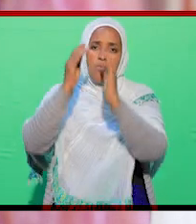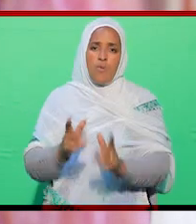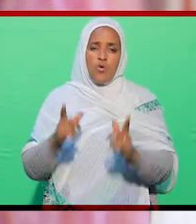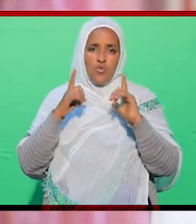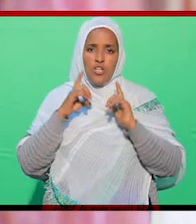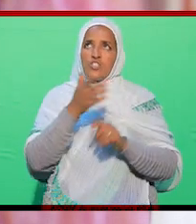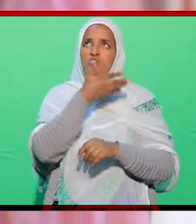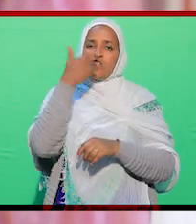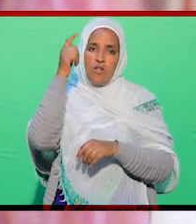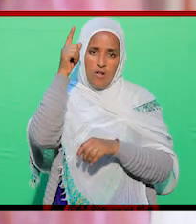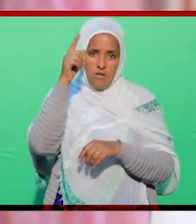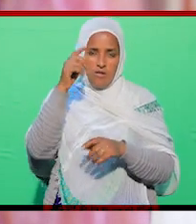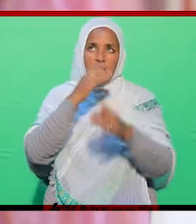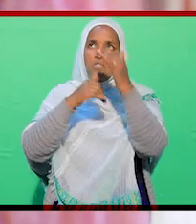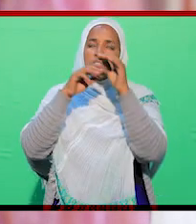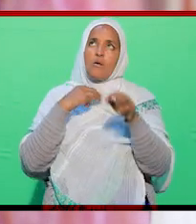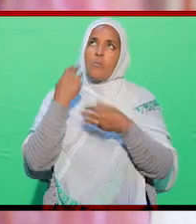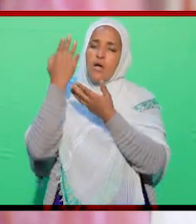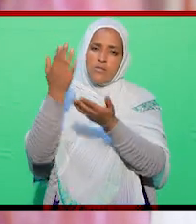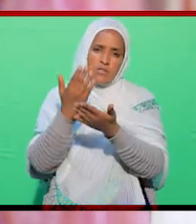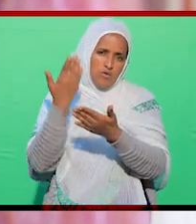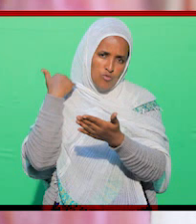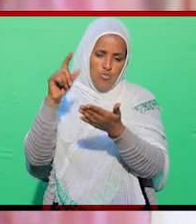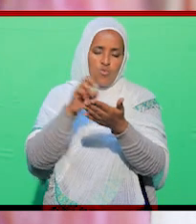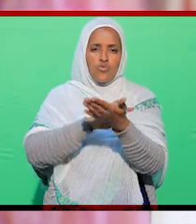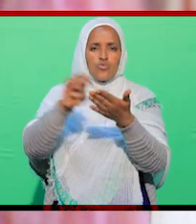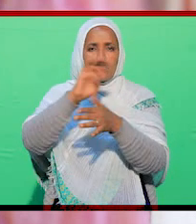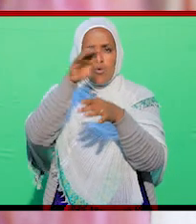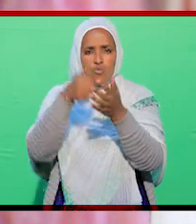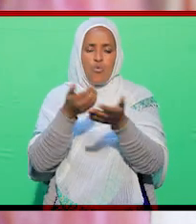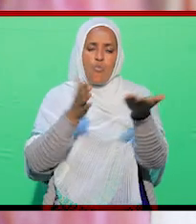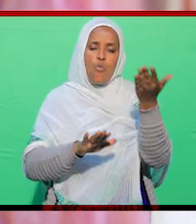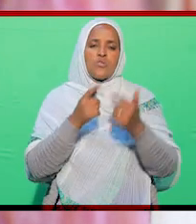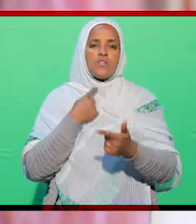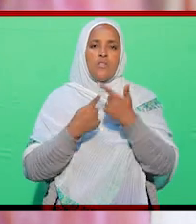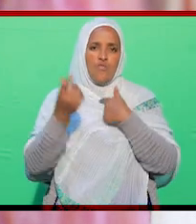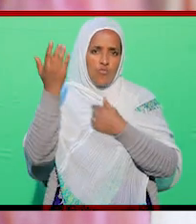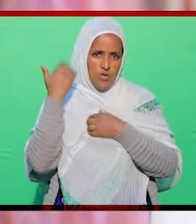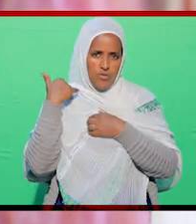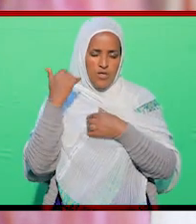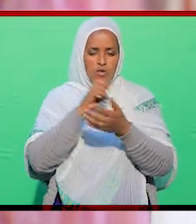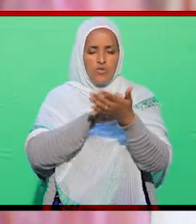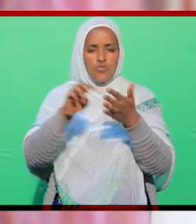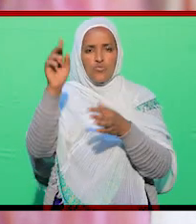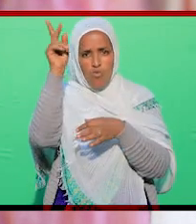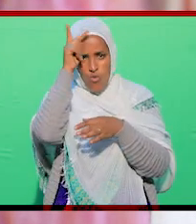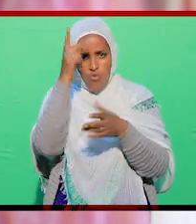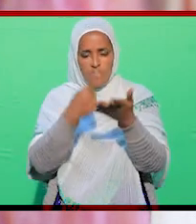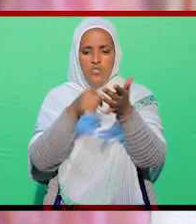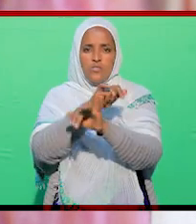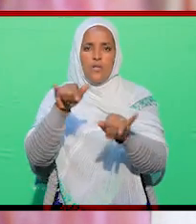ከመኖር ይልቅ የወዲያኛው ዓለም መኖሪያ የተሻለ ስለሆነ ሰማዕታት፣ የቀደሙ ቅዱሳን ሁሉ ሞትን ይናፍቁ